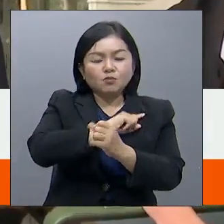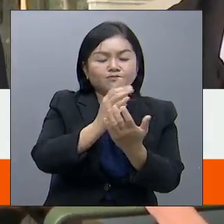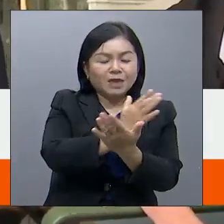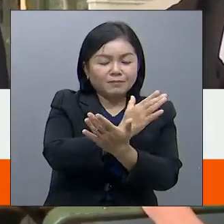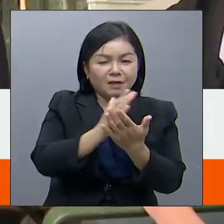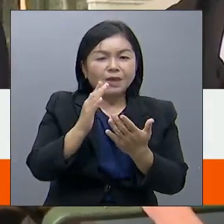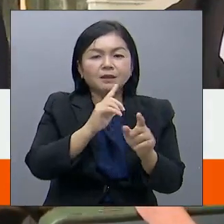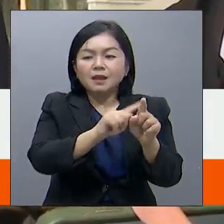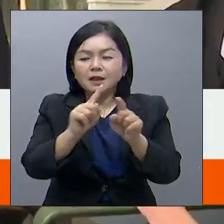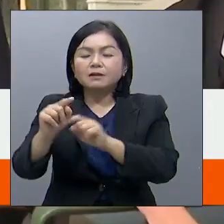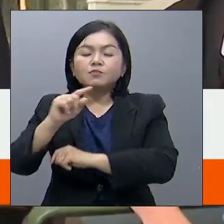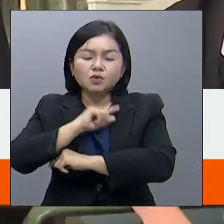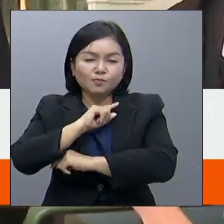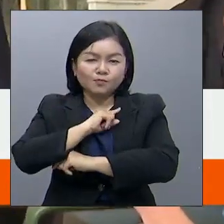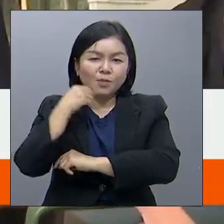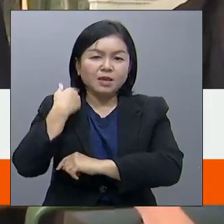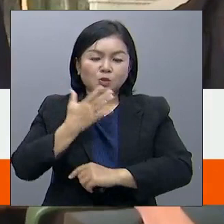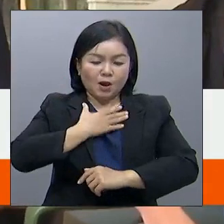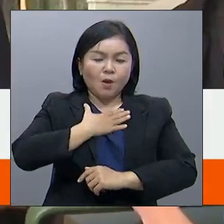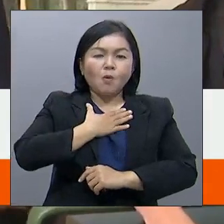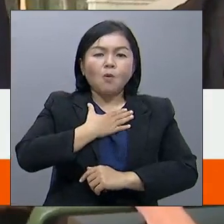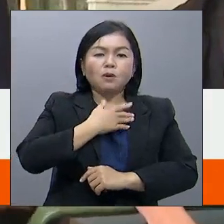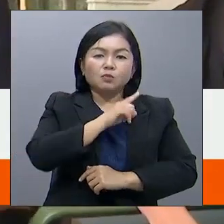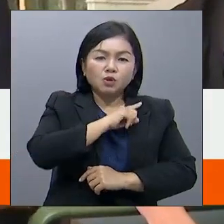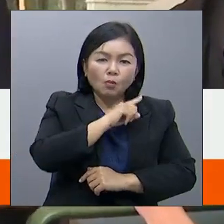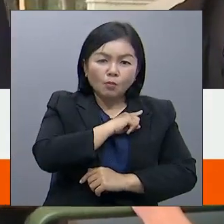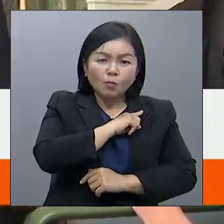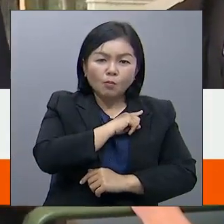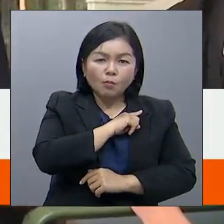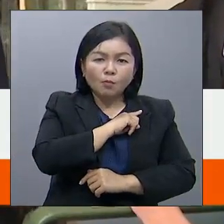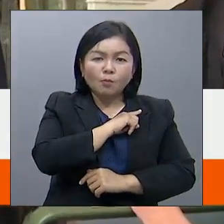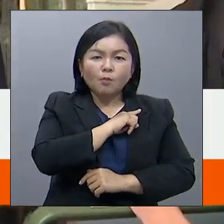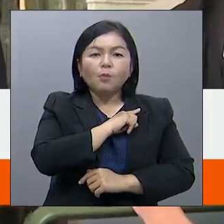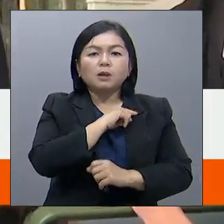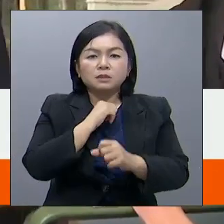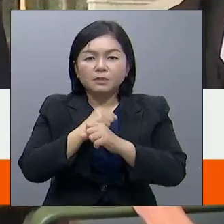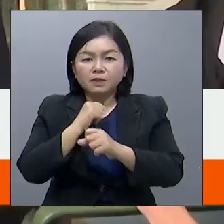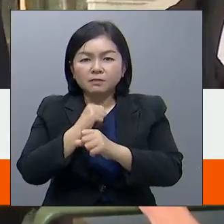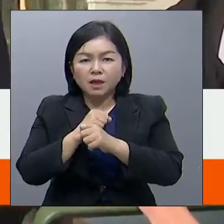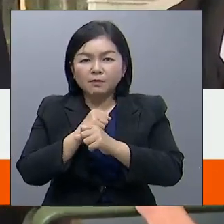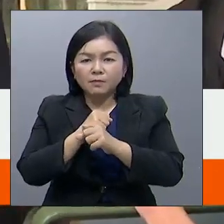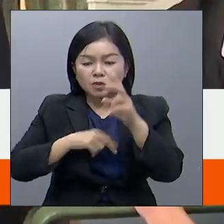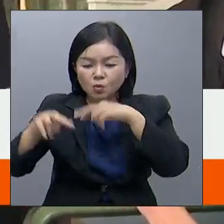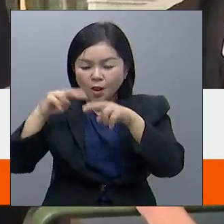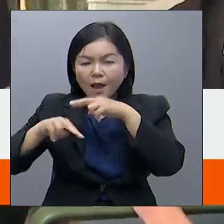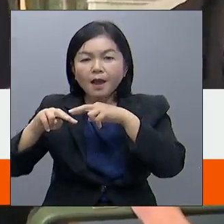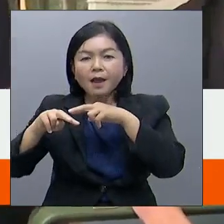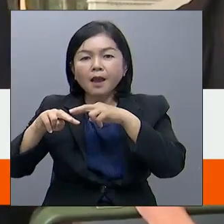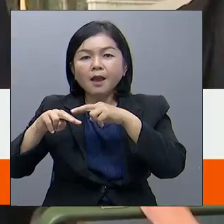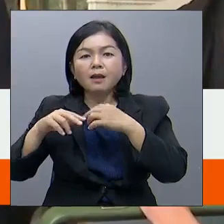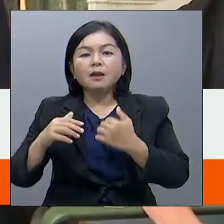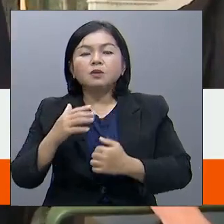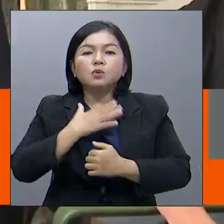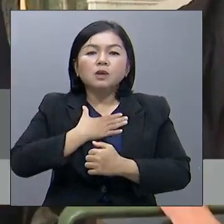ที่แต่ละคนรับผิดชอบอย่างผมเองเนี่ยผมก็ห่างจากพรรคมาเพราะว่าต้องมาทำงานบริหารนะครับเราถามผมเรื่อง